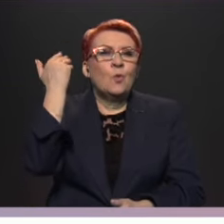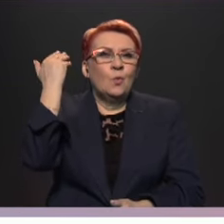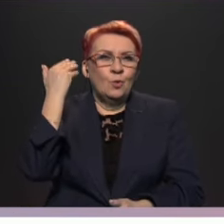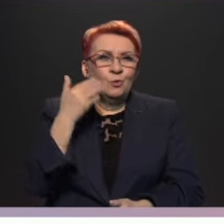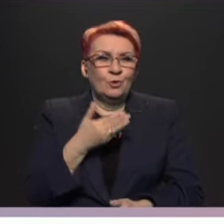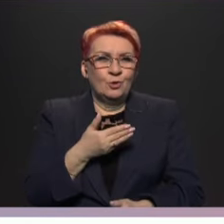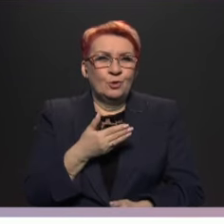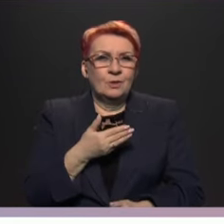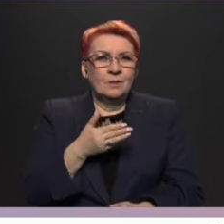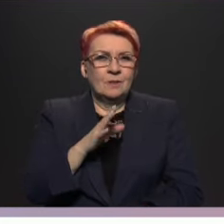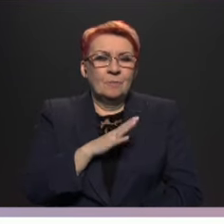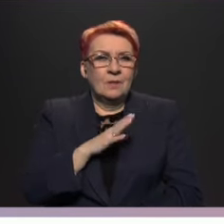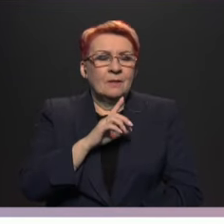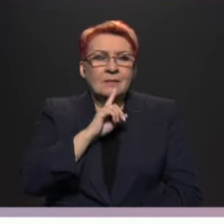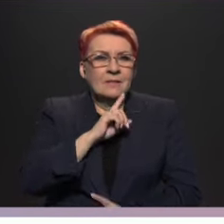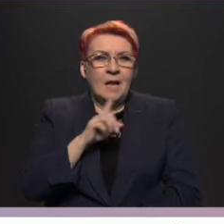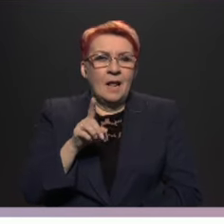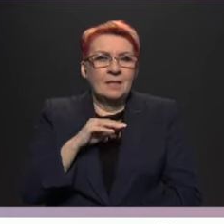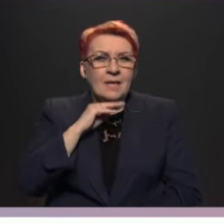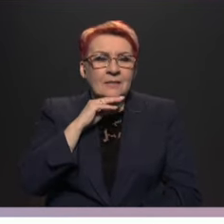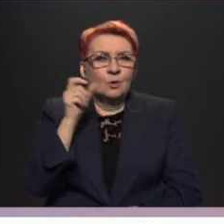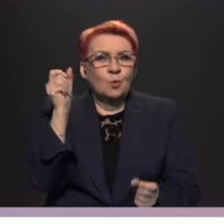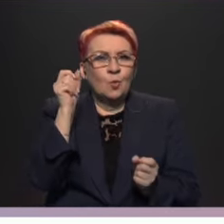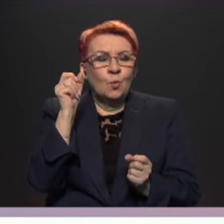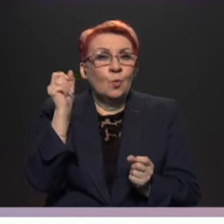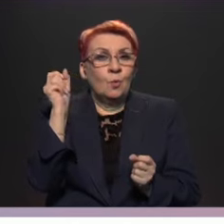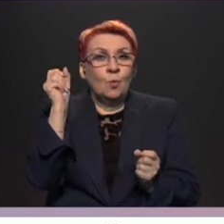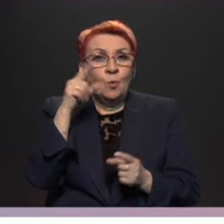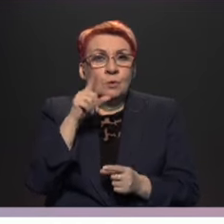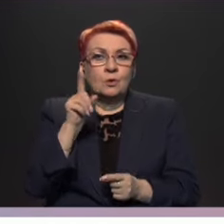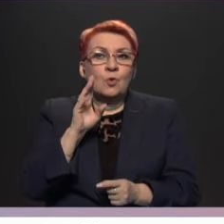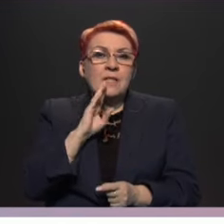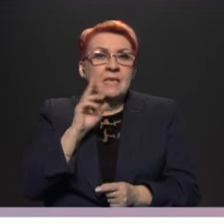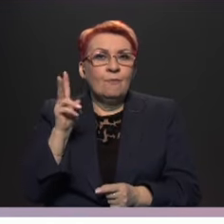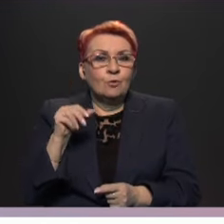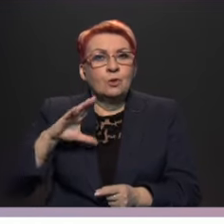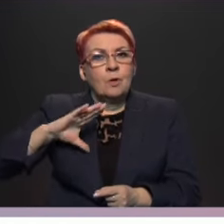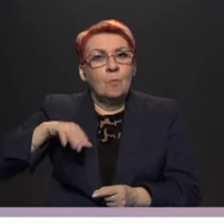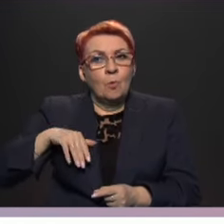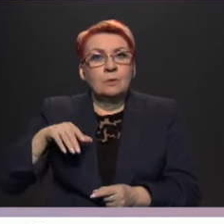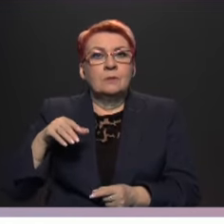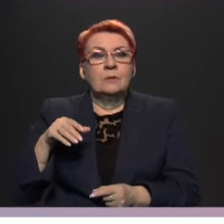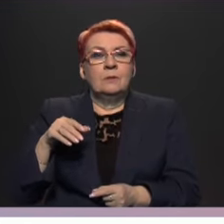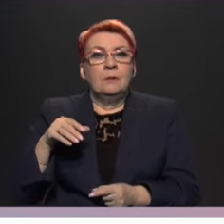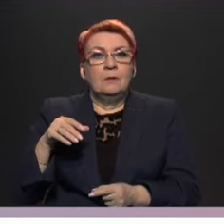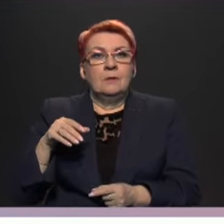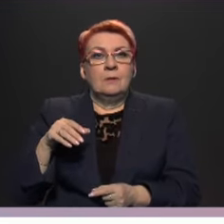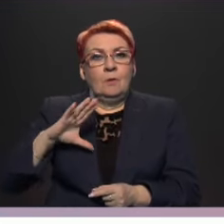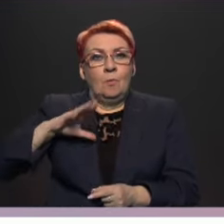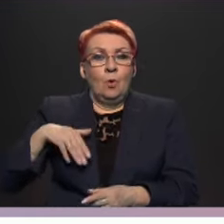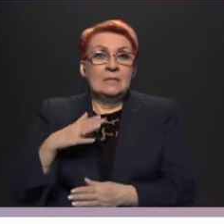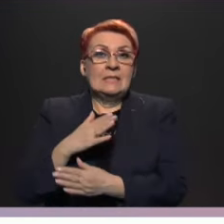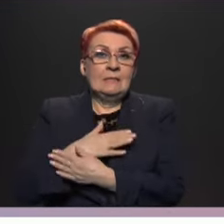было достаточно странно узнавать, что девушка после кончины